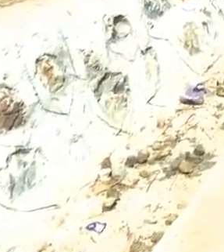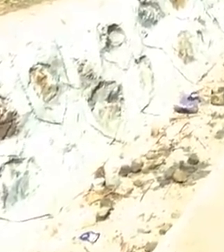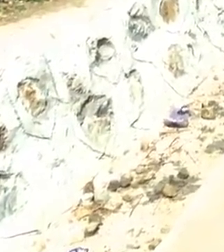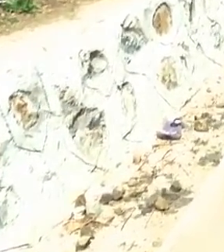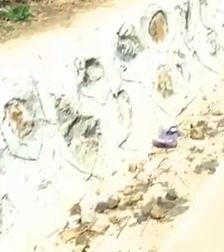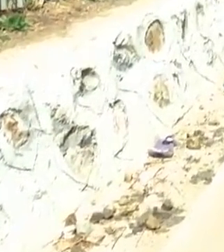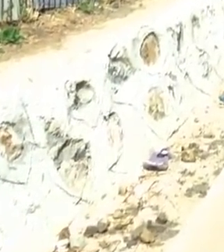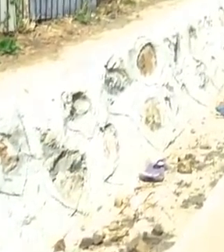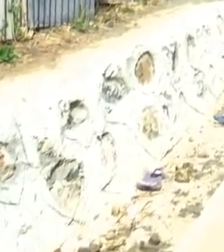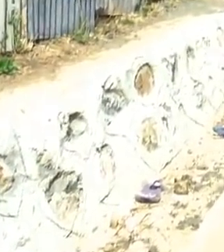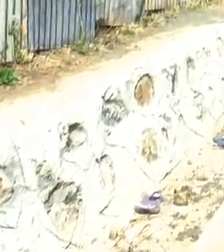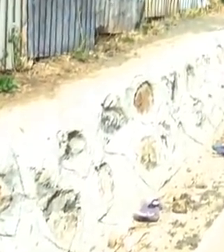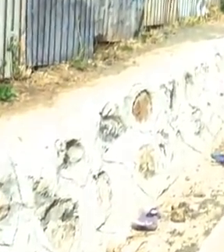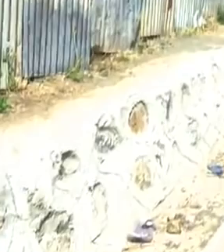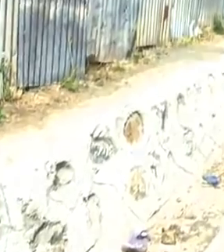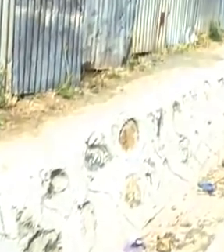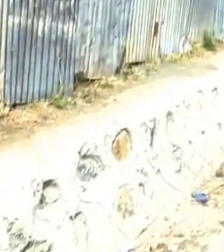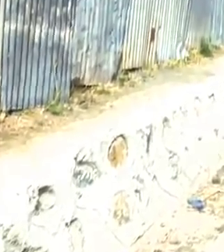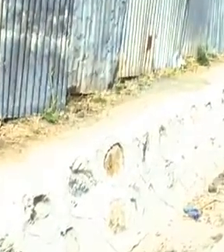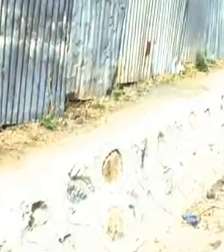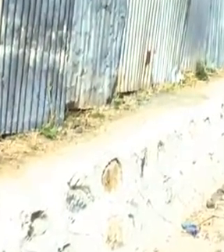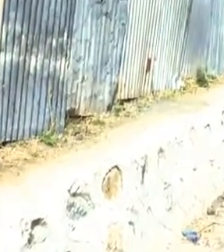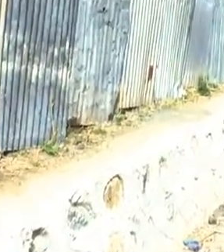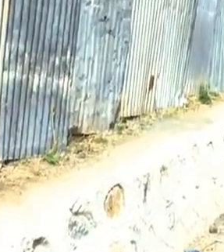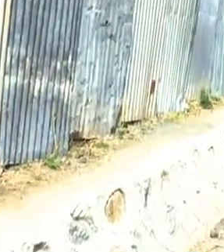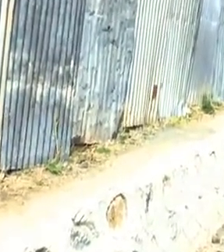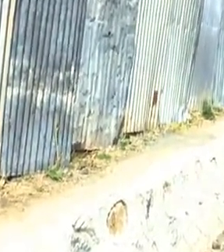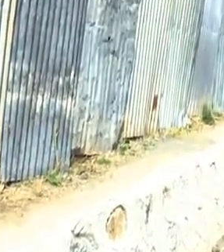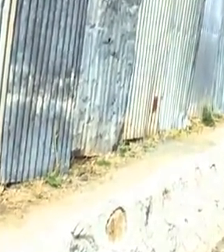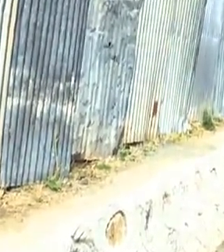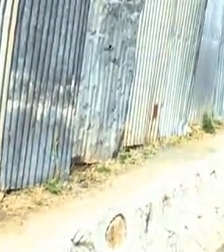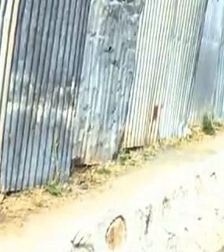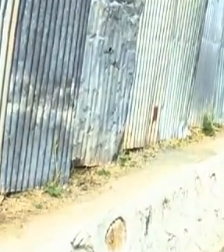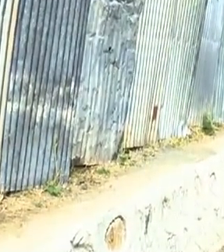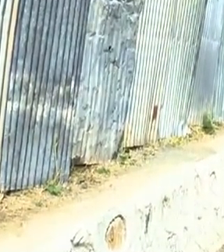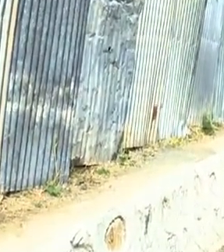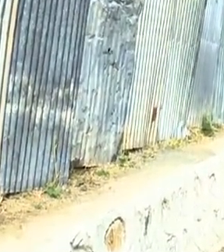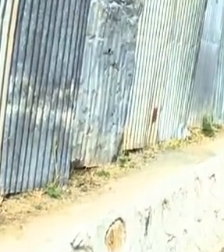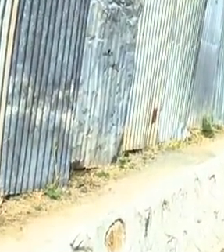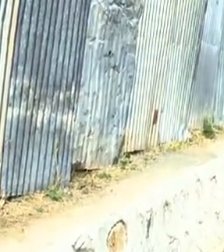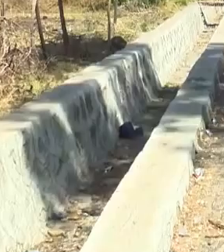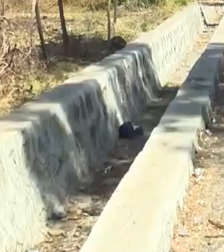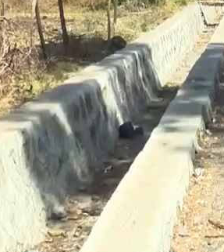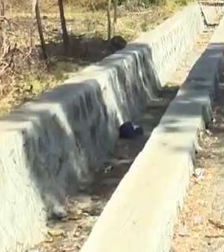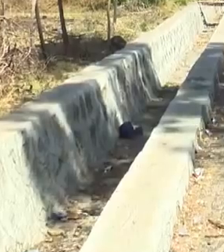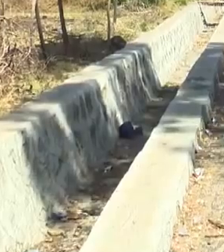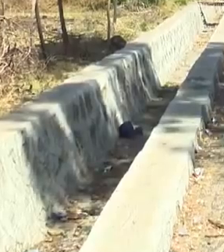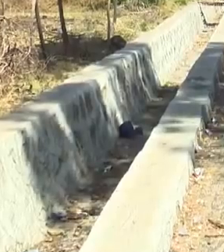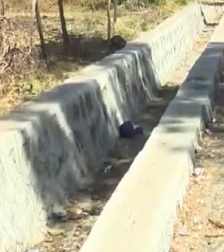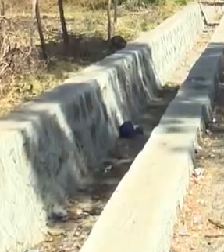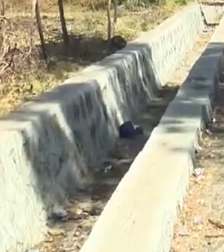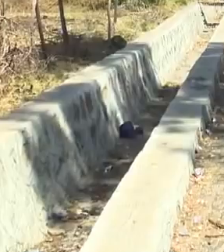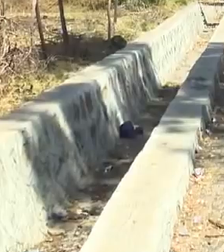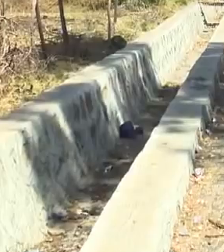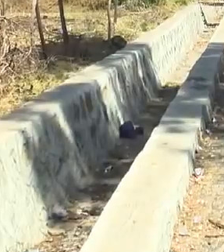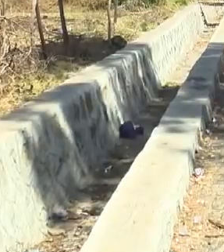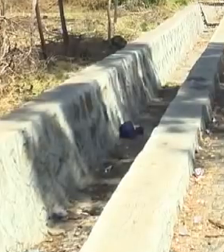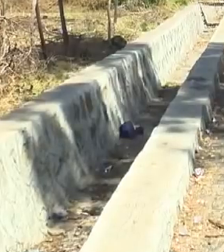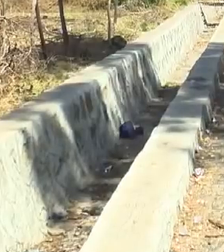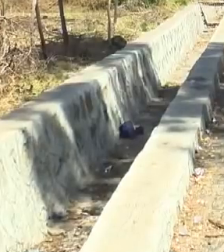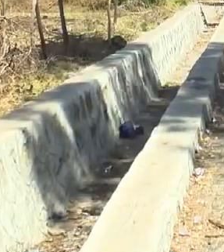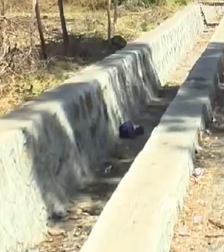መሰረት አድርጎ በ2013 በጀት አመት ከዓለም ባንክ የተመደበለትን 37 ሚሊዮን ብር ከክልሉና ከከተማ